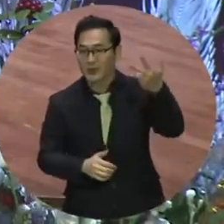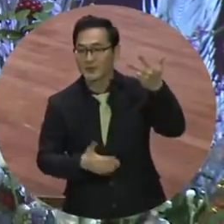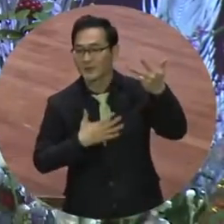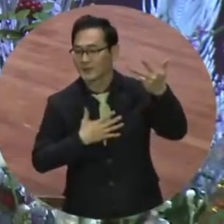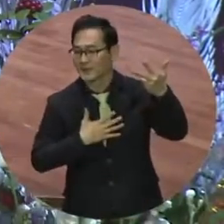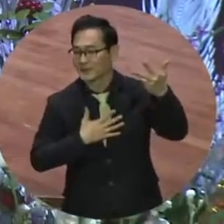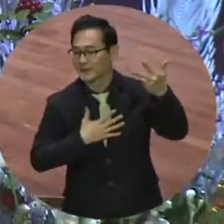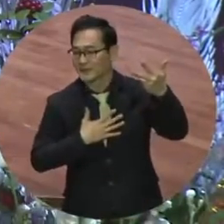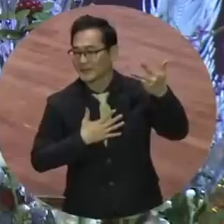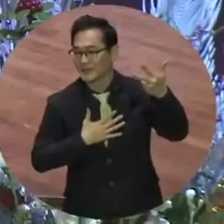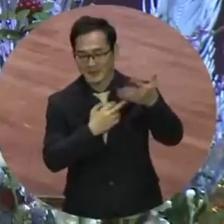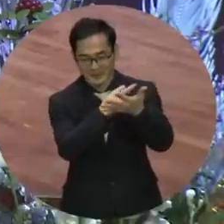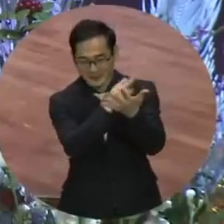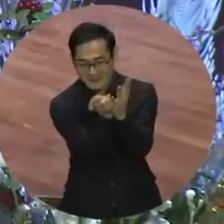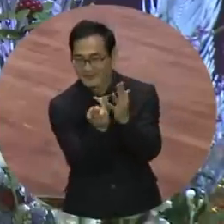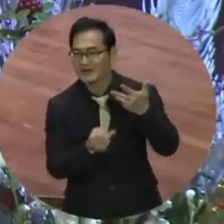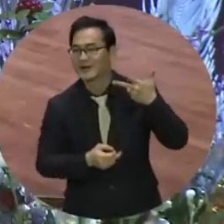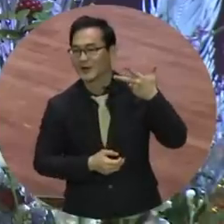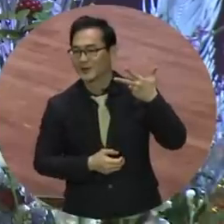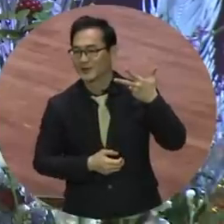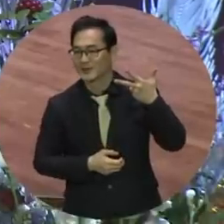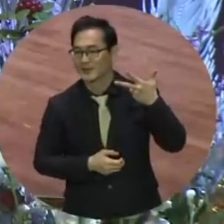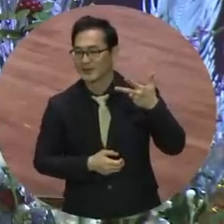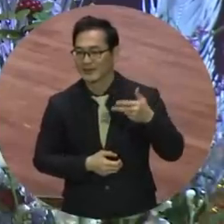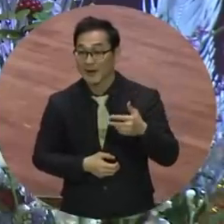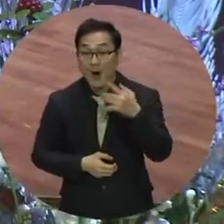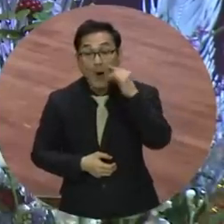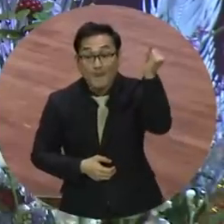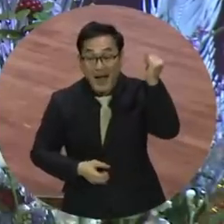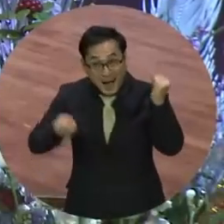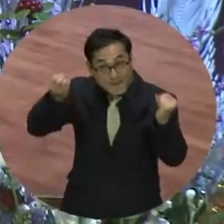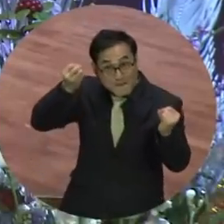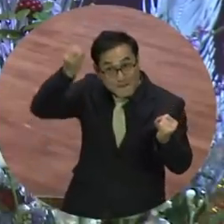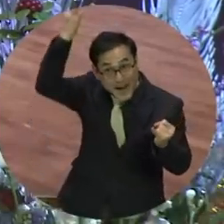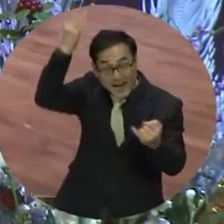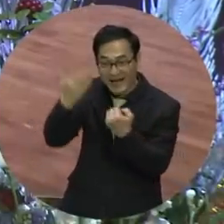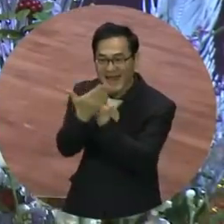마치 뭐요, 망각의 은사를 받은 것 같아.